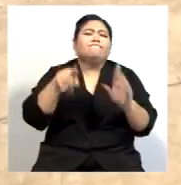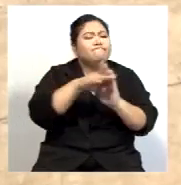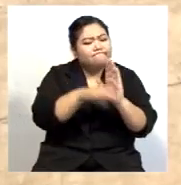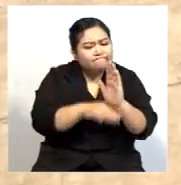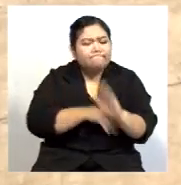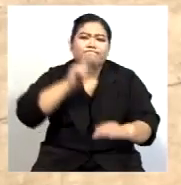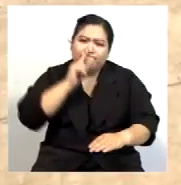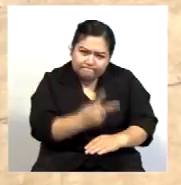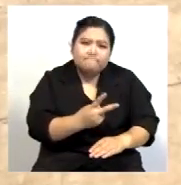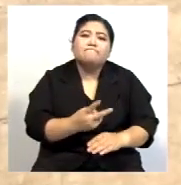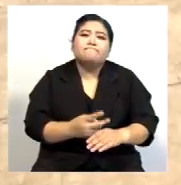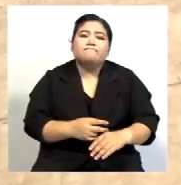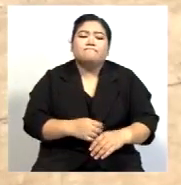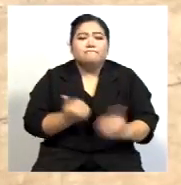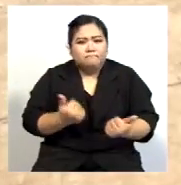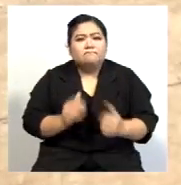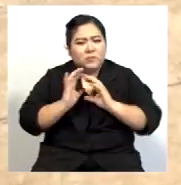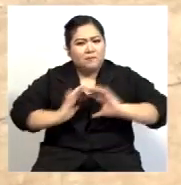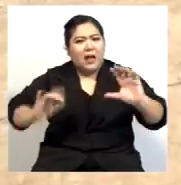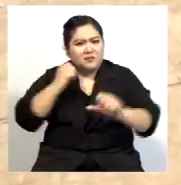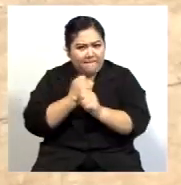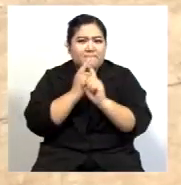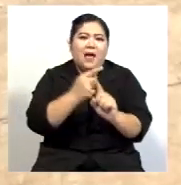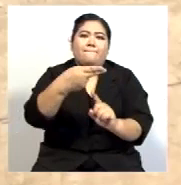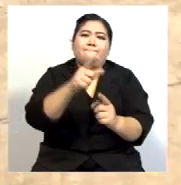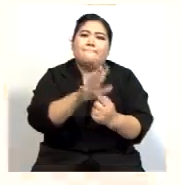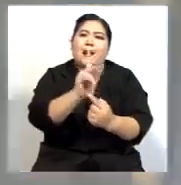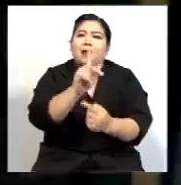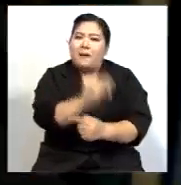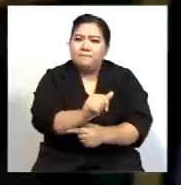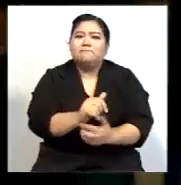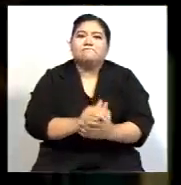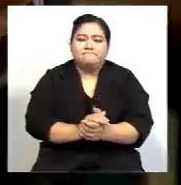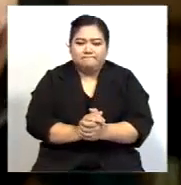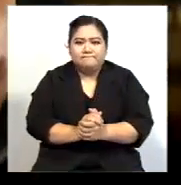กรอบหนึ่งอันนี้เป็นเรื่องที่รัฐบาลต้องทําตามหลักการอยู่แล้วครับ